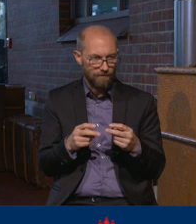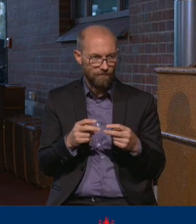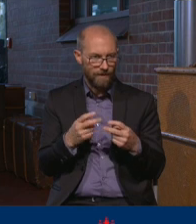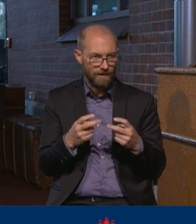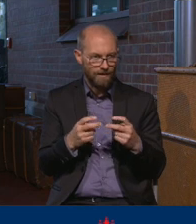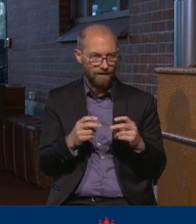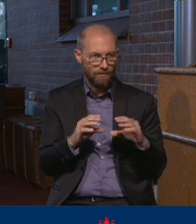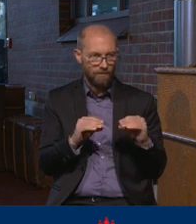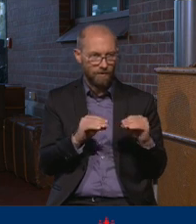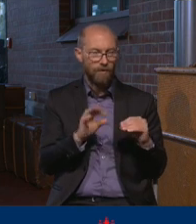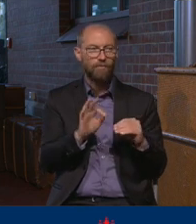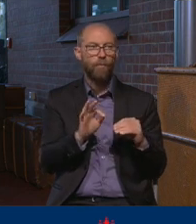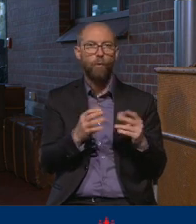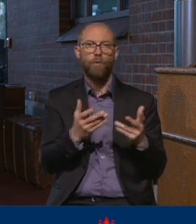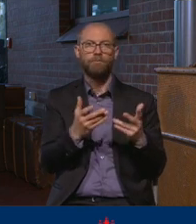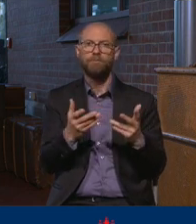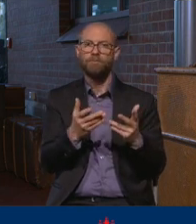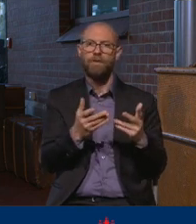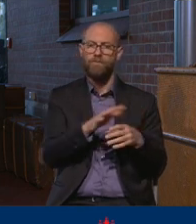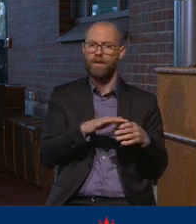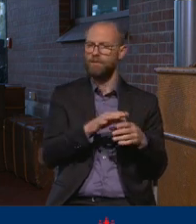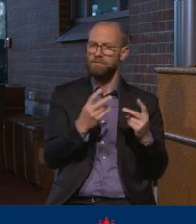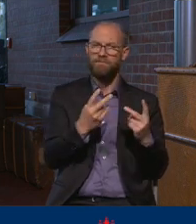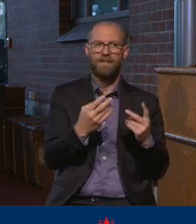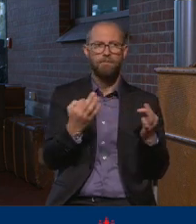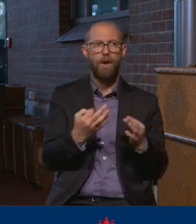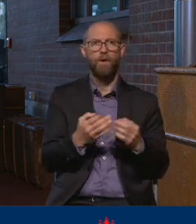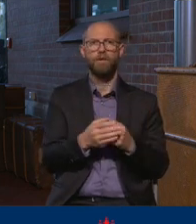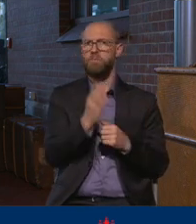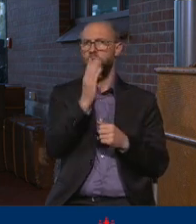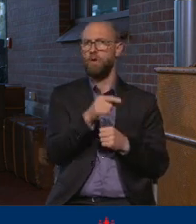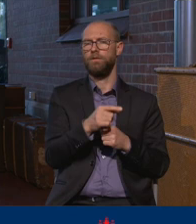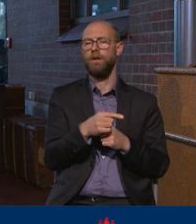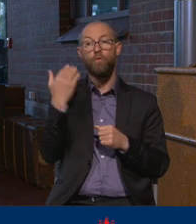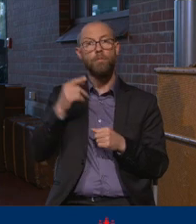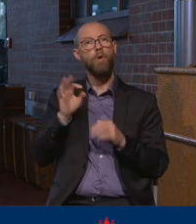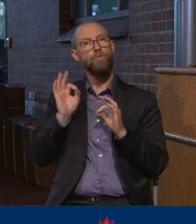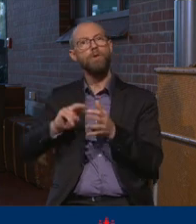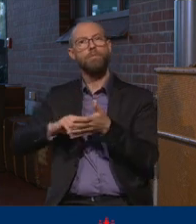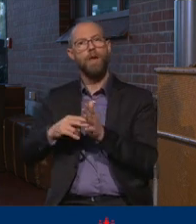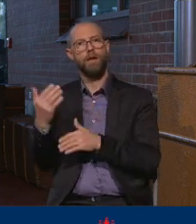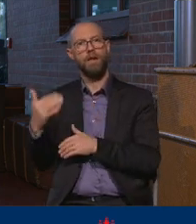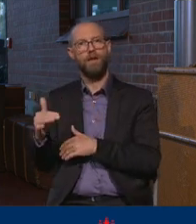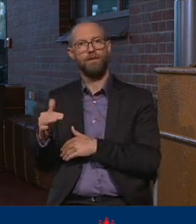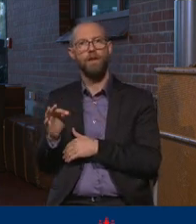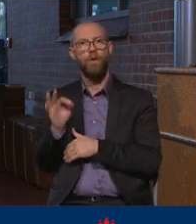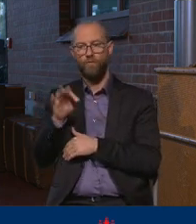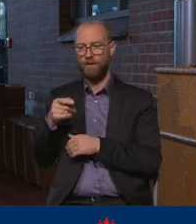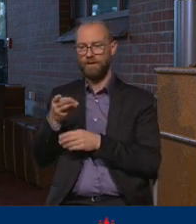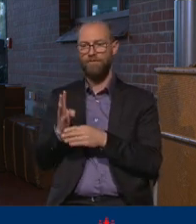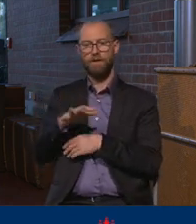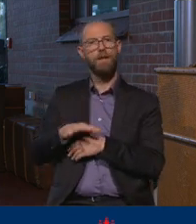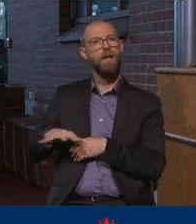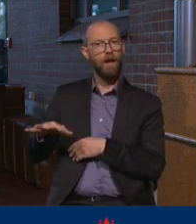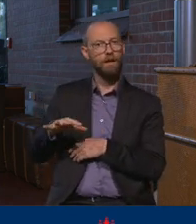hamburg wir hatten eigentlich mal ziemlich gute pläne für das quartier